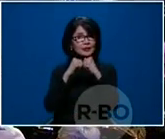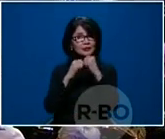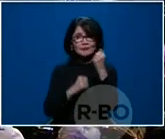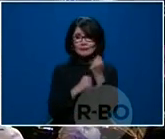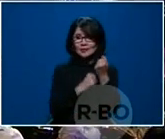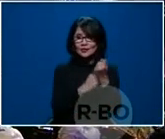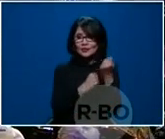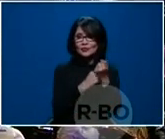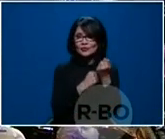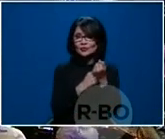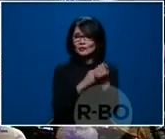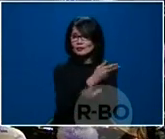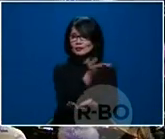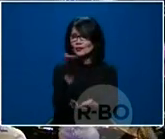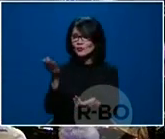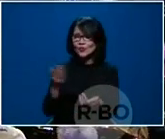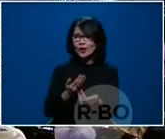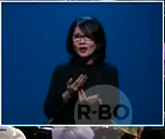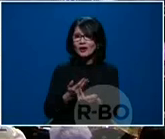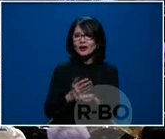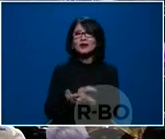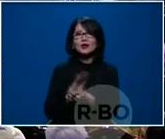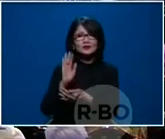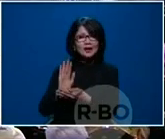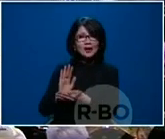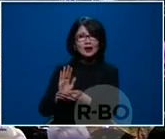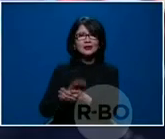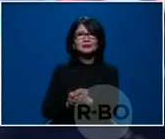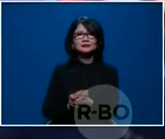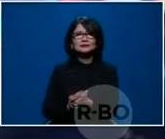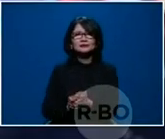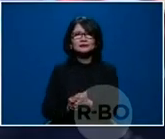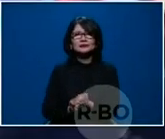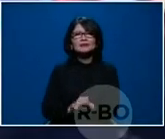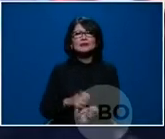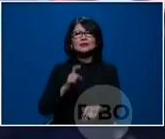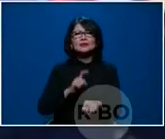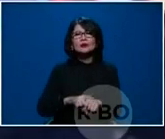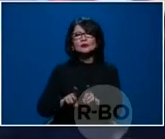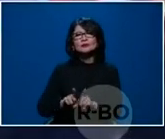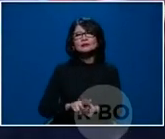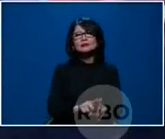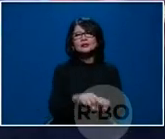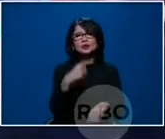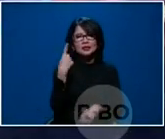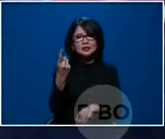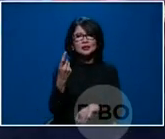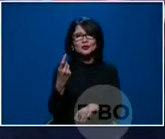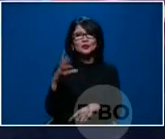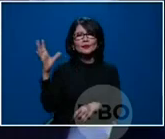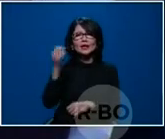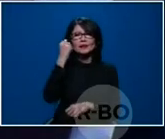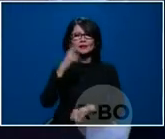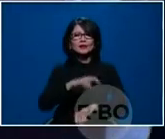paslon paslon 3 harap ditahan kita berikan waktu kepada paslon 1 untuk kembali menanggapi dalam waktu 1